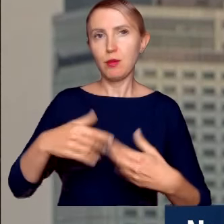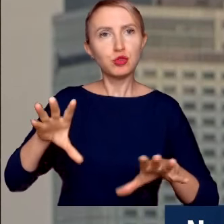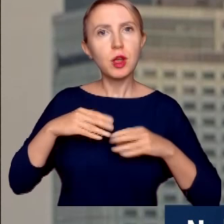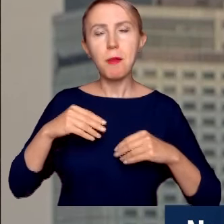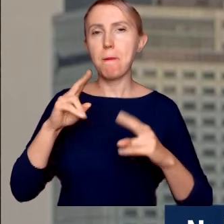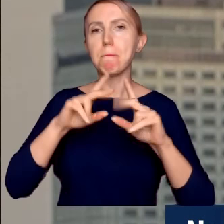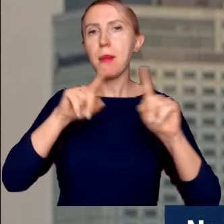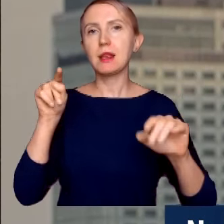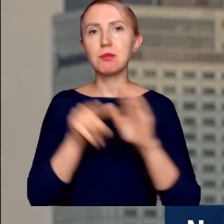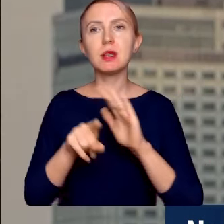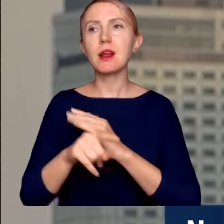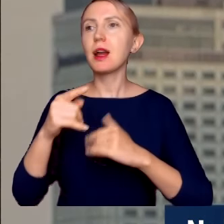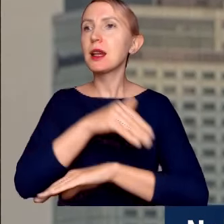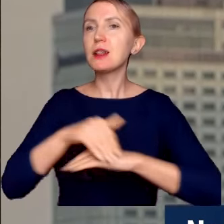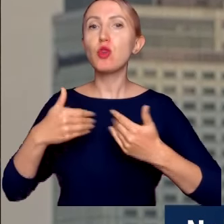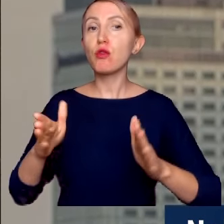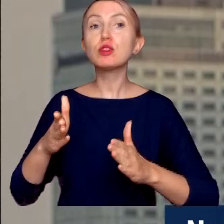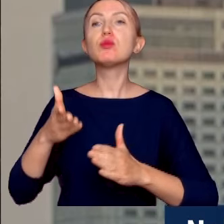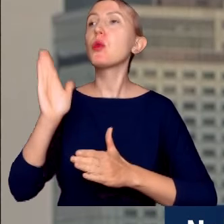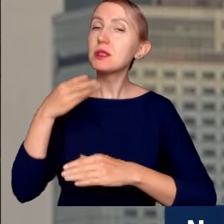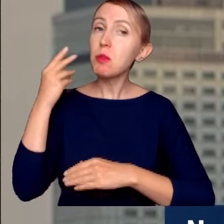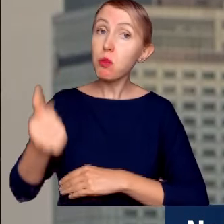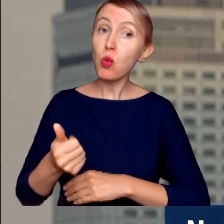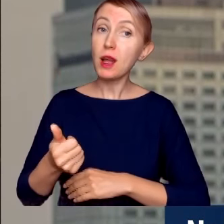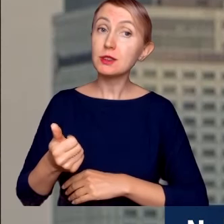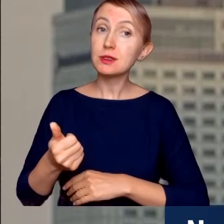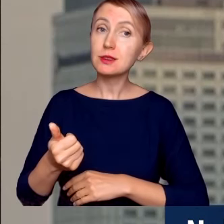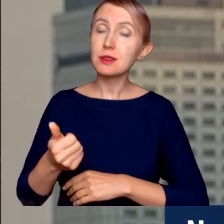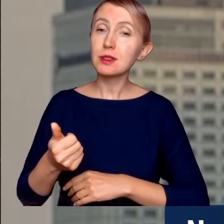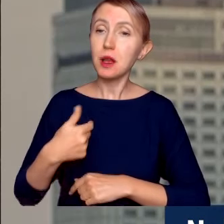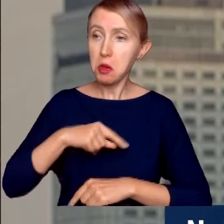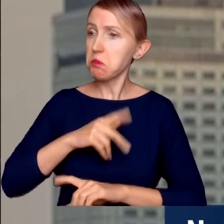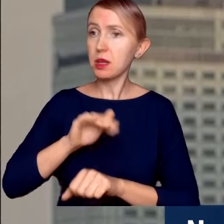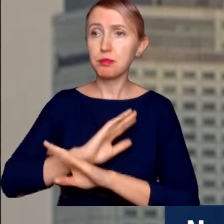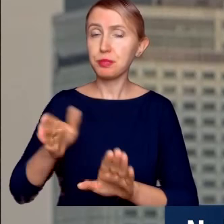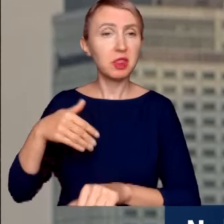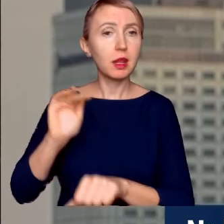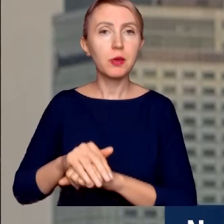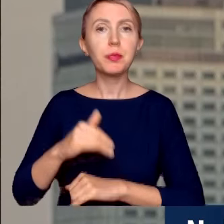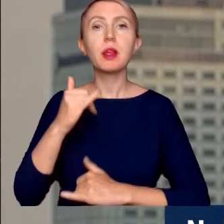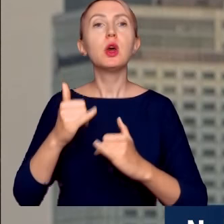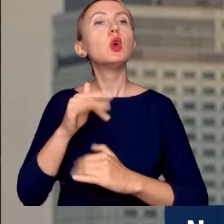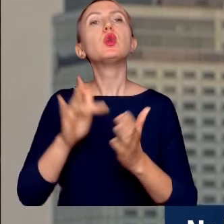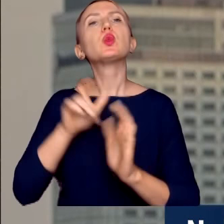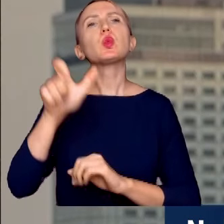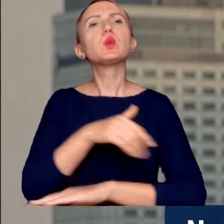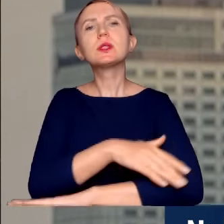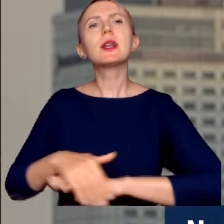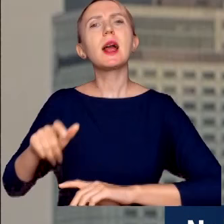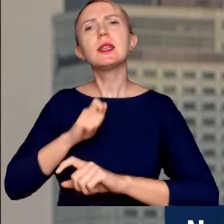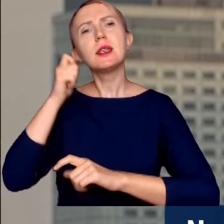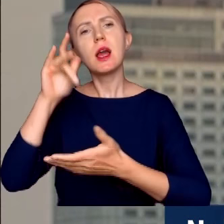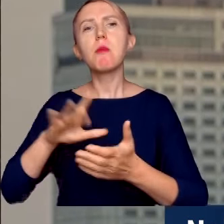otworzymy granic, to będziemy płacić za tych migrantów. Jeśli Donald Tusk jeździł na granicę, kiedy mieliśmy